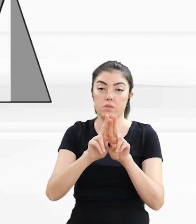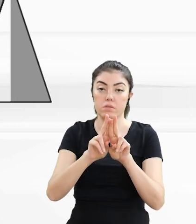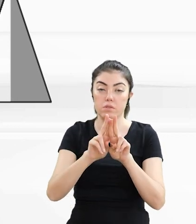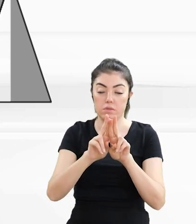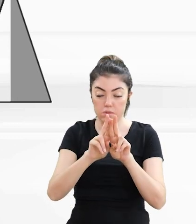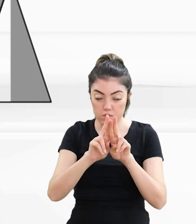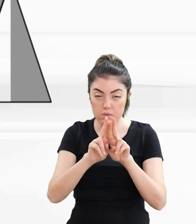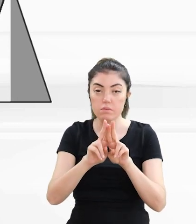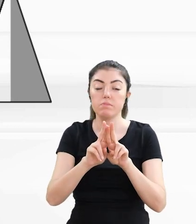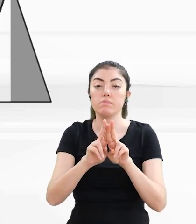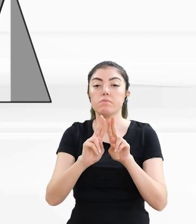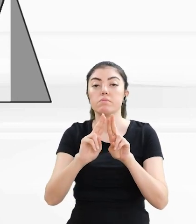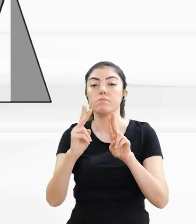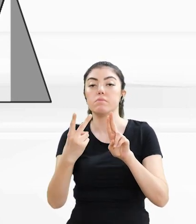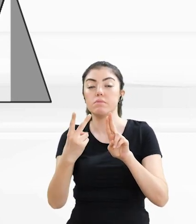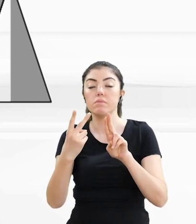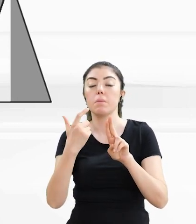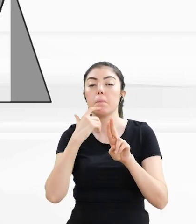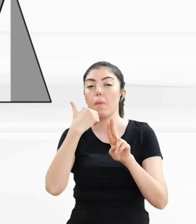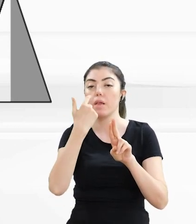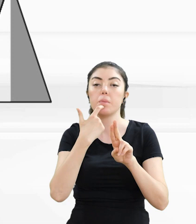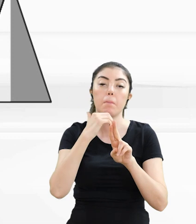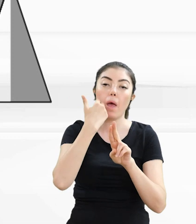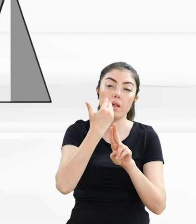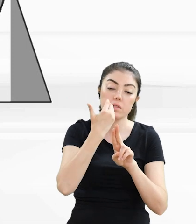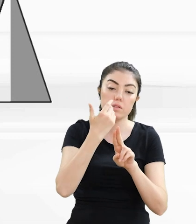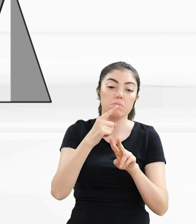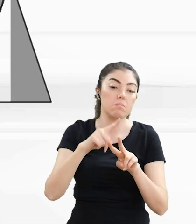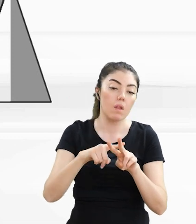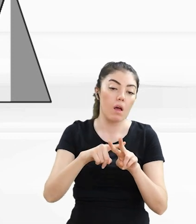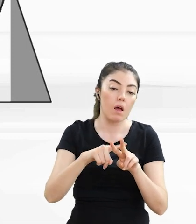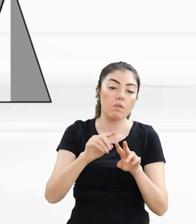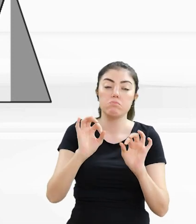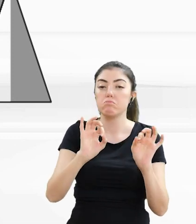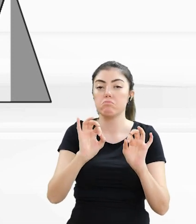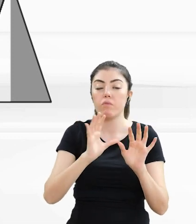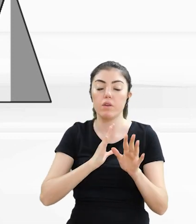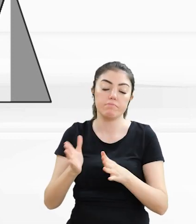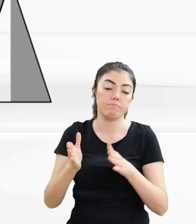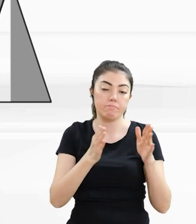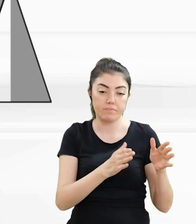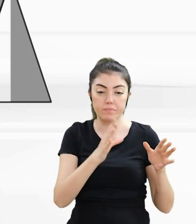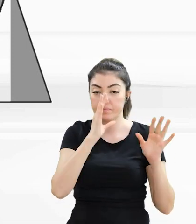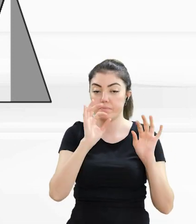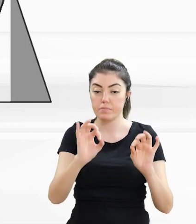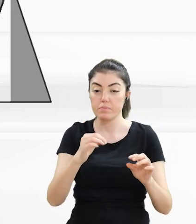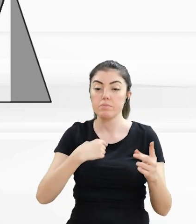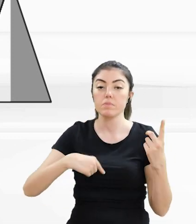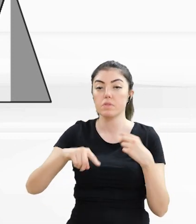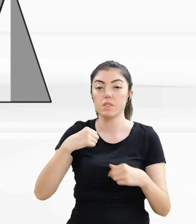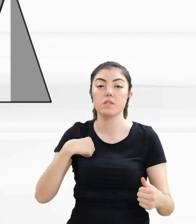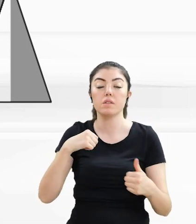yan yana geliyor Yanlarında da beyaz tekiz kendi oluşuyla az seçeneğini görebiliyoruz aynı şekilde